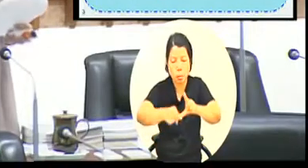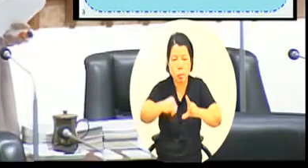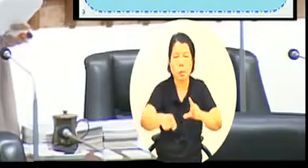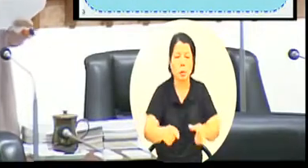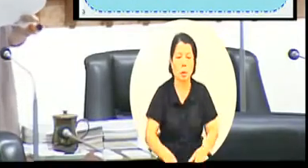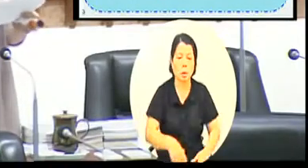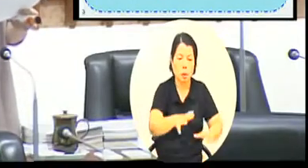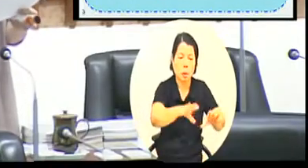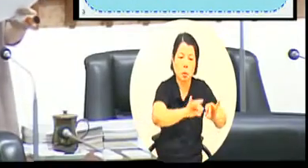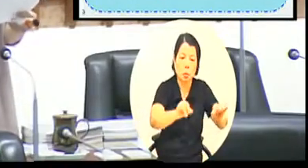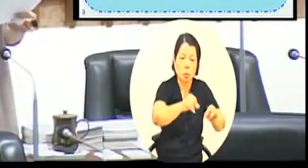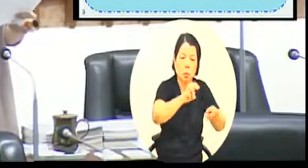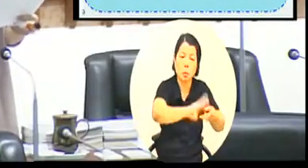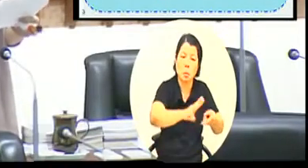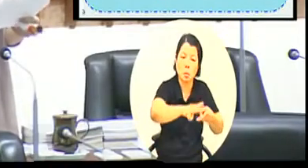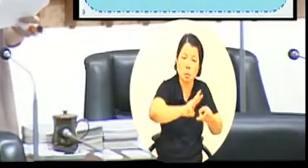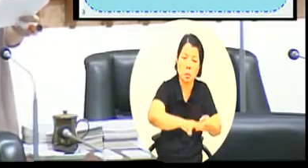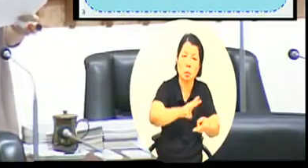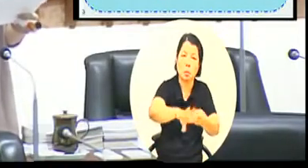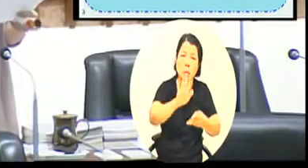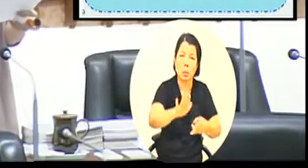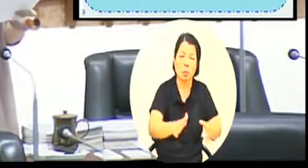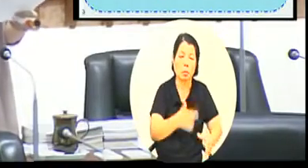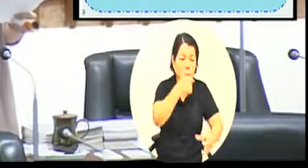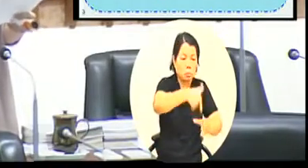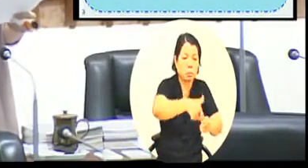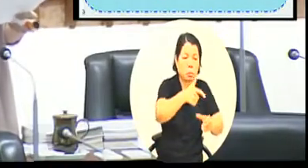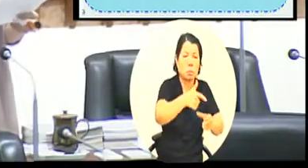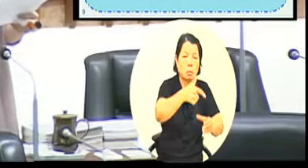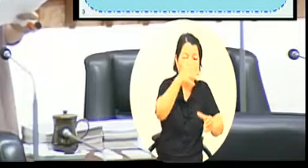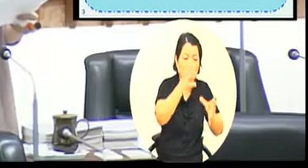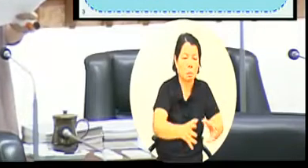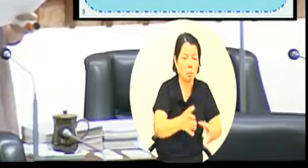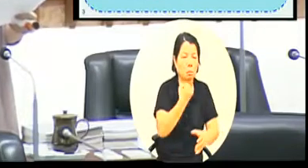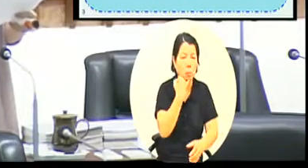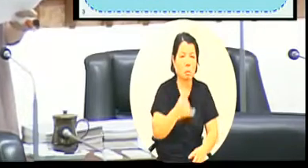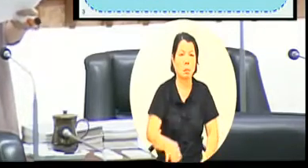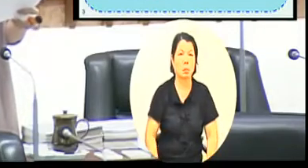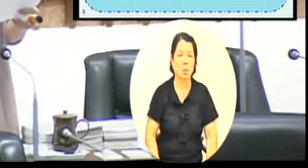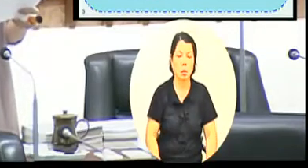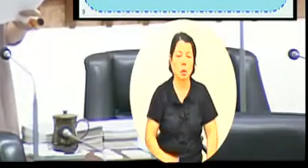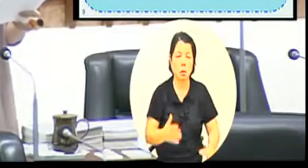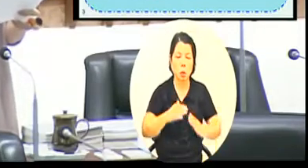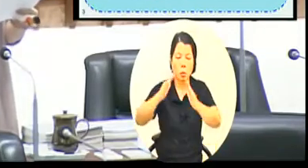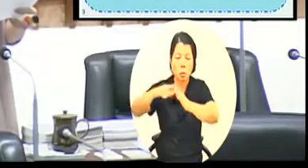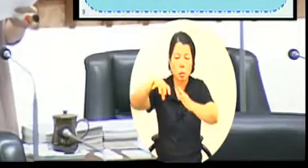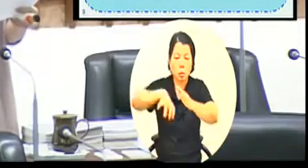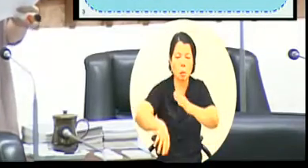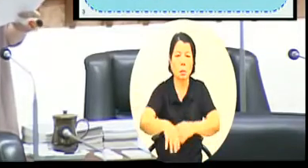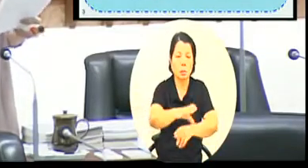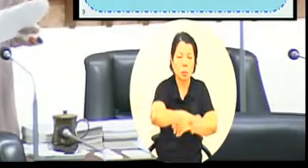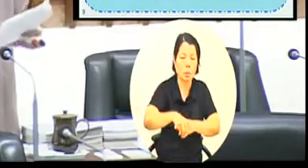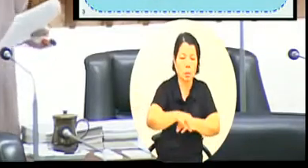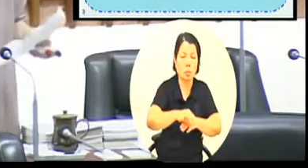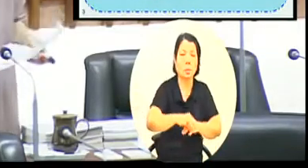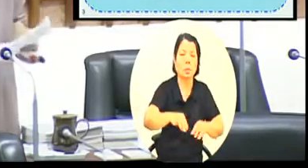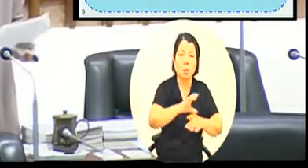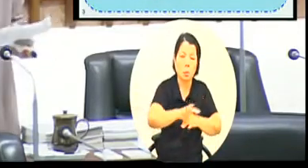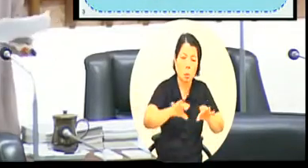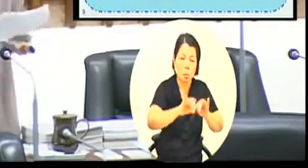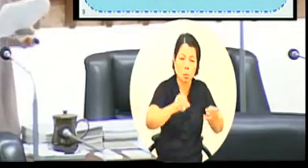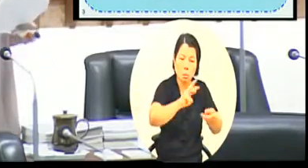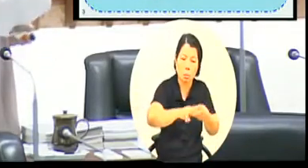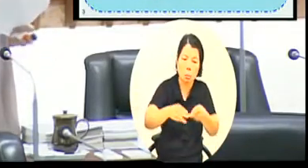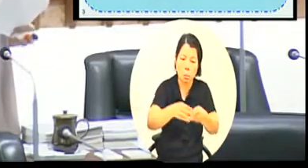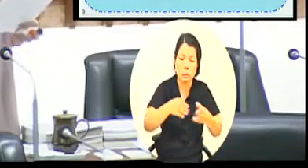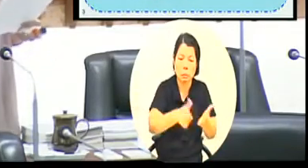个落差，所以我才会问那个局长说，都市计划里面的农业区变更非农业区使用上的条件，